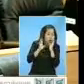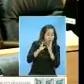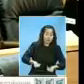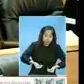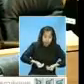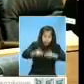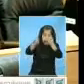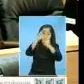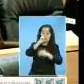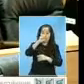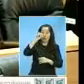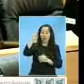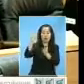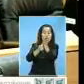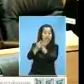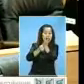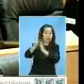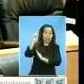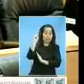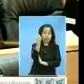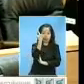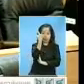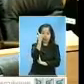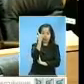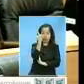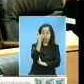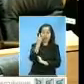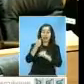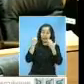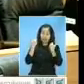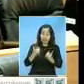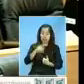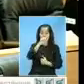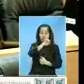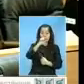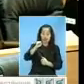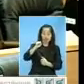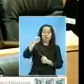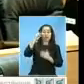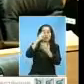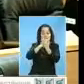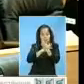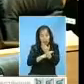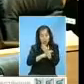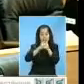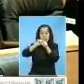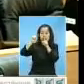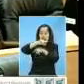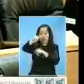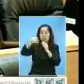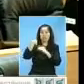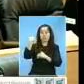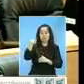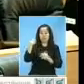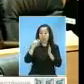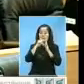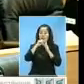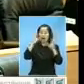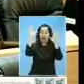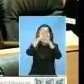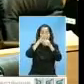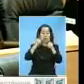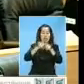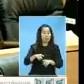ร.ดำเนินการแก้ไขใหม่สมาชิกหลายท่านนักวิชาการหลายคนได้บอกว่าเป็นการเซ็นเช็คเป